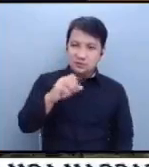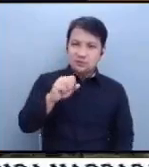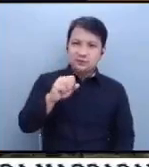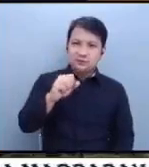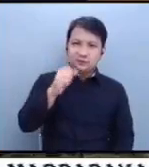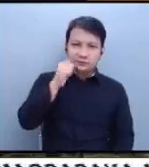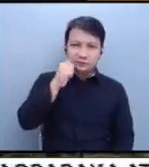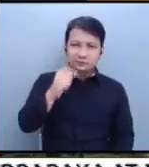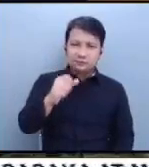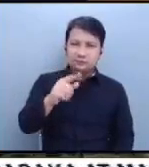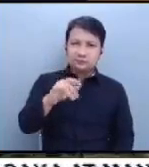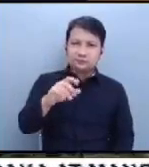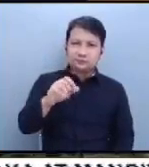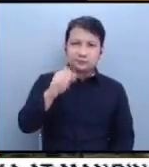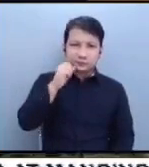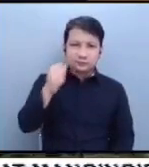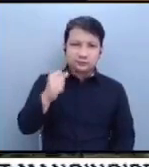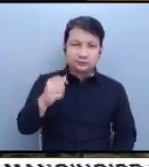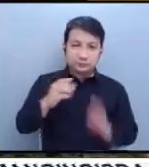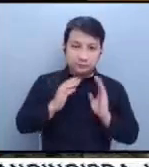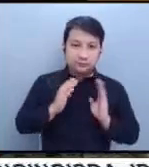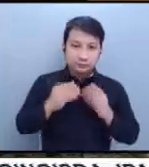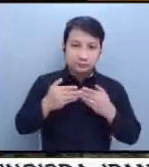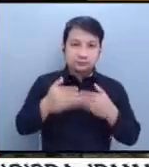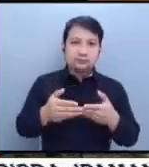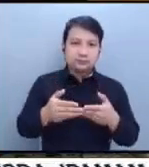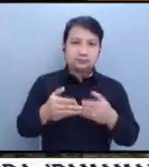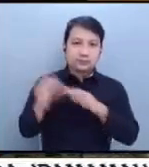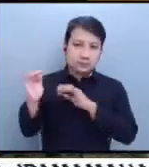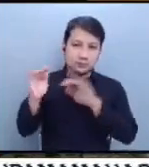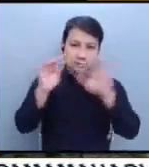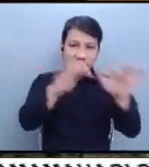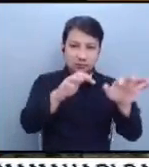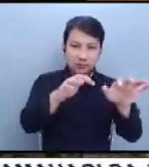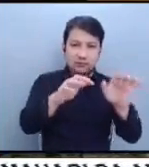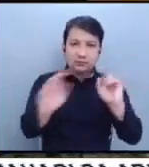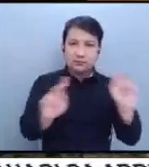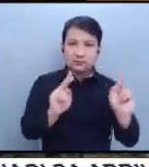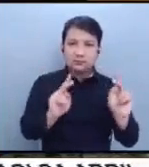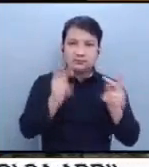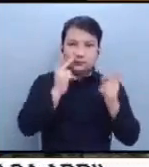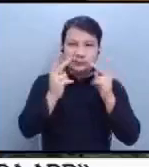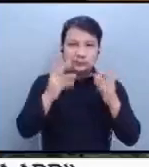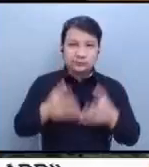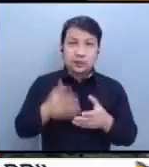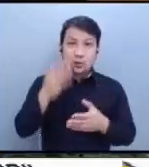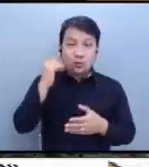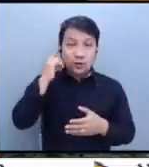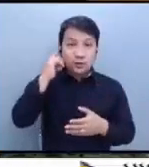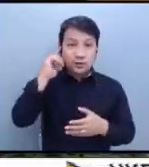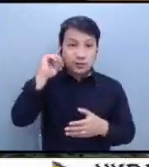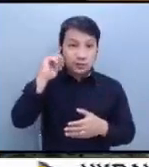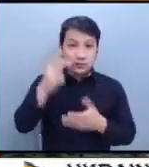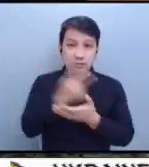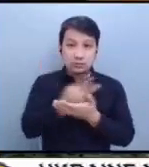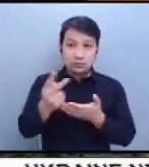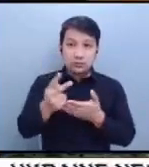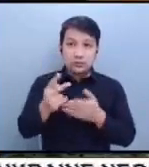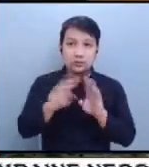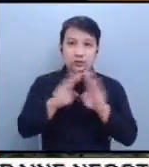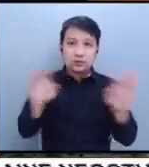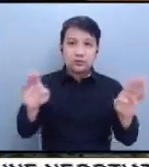Sa Baguio City naman, tuloy-tuloy ang pagdagsa ng mga turista. Kasunod na rin ito ng ikalawang linggo ng pagdiriwang ng